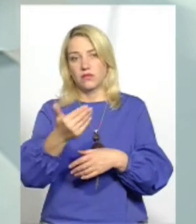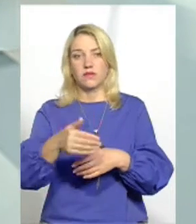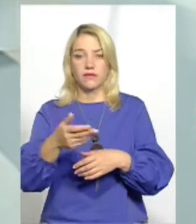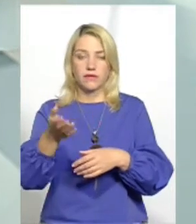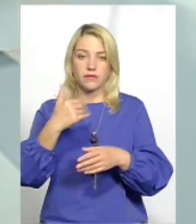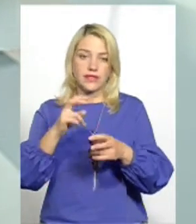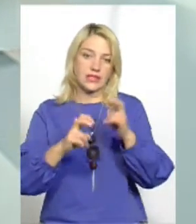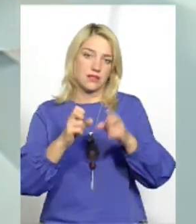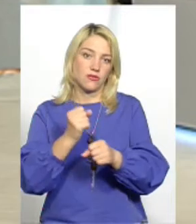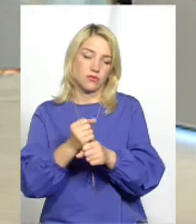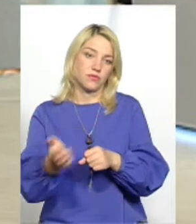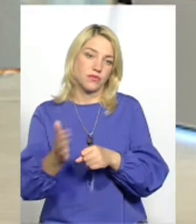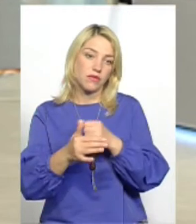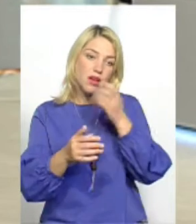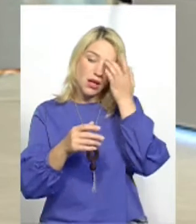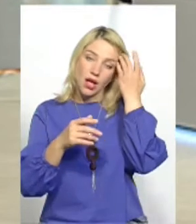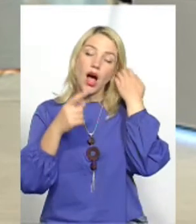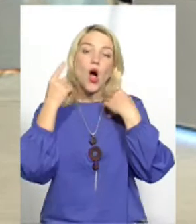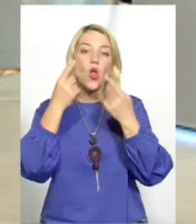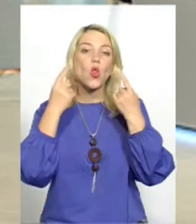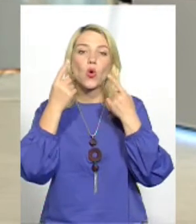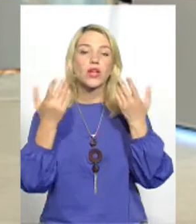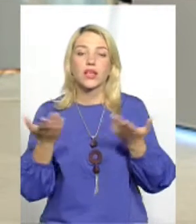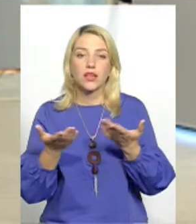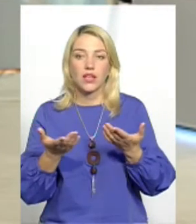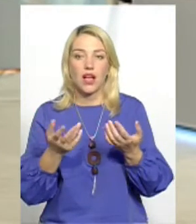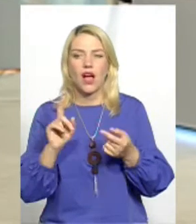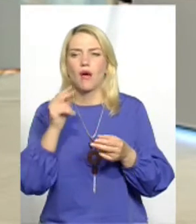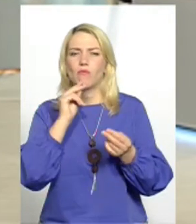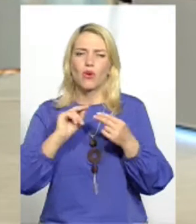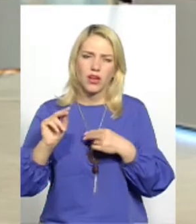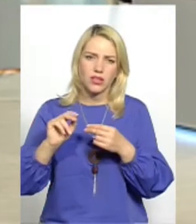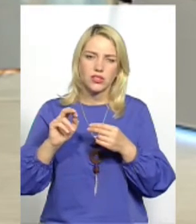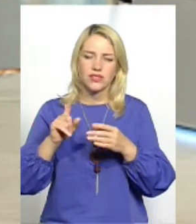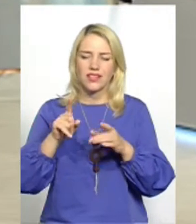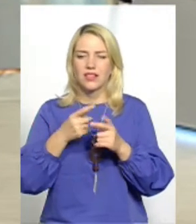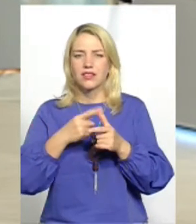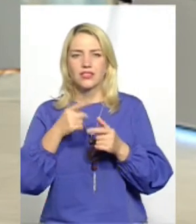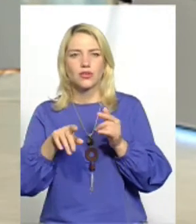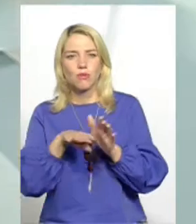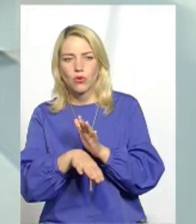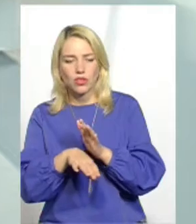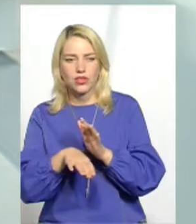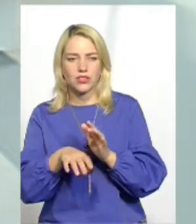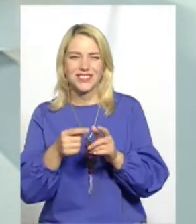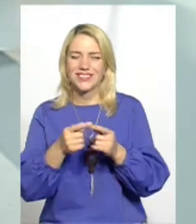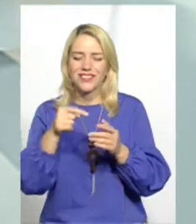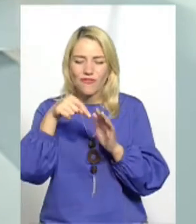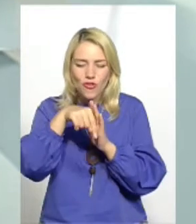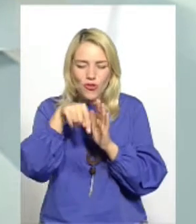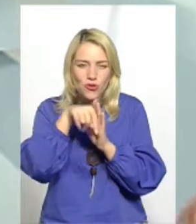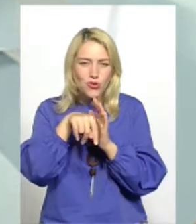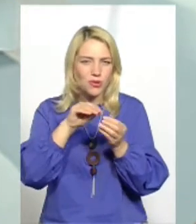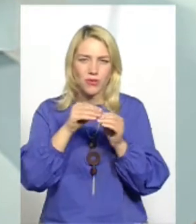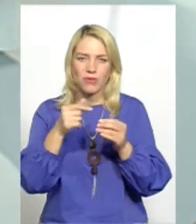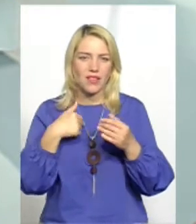працюйте. Логіка держави в такому існує. А то, що покращується, погіршується, це все внутрішні такі проблеми, які